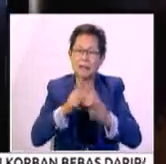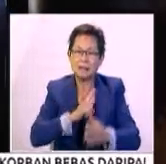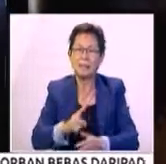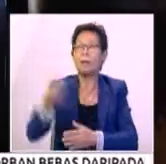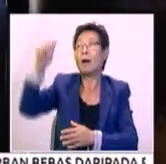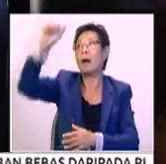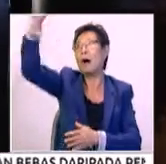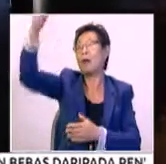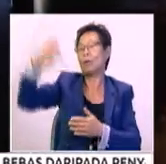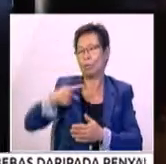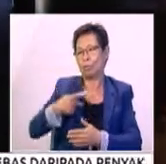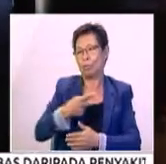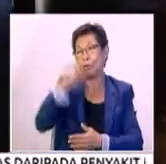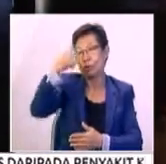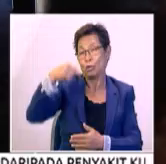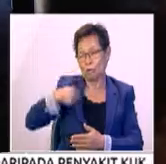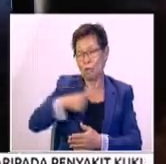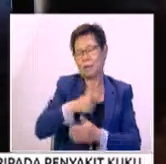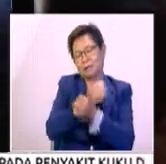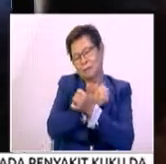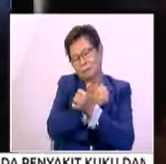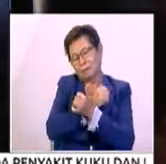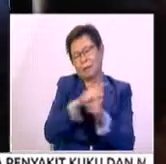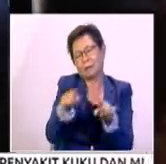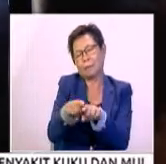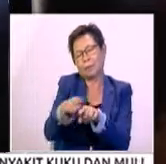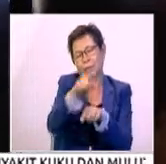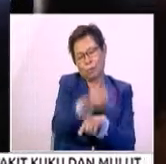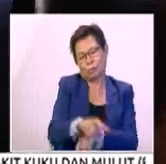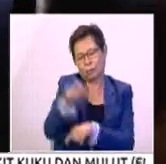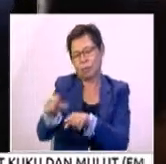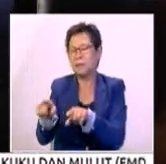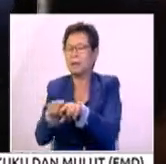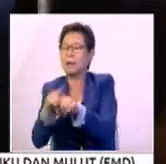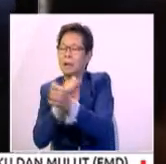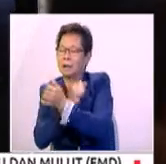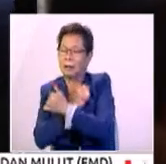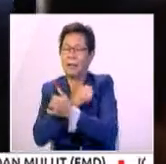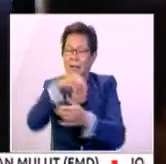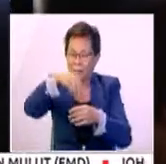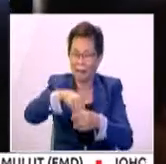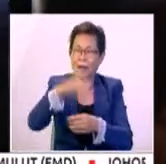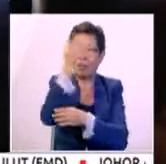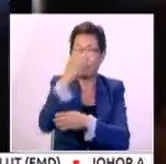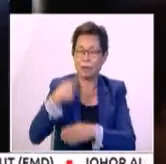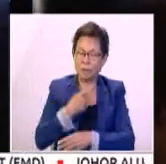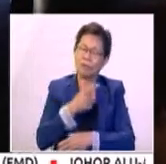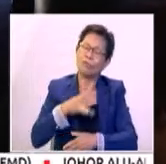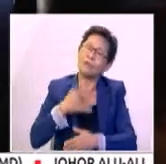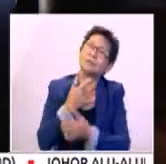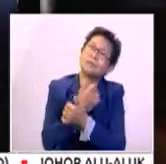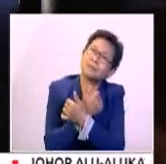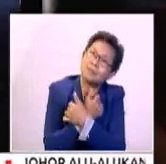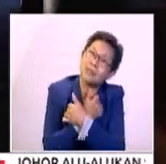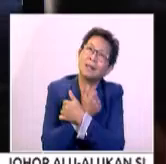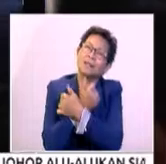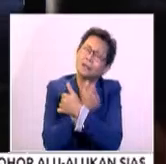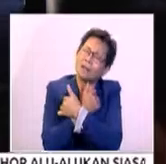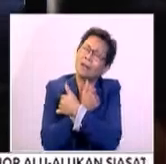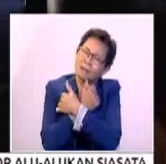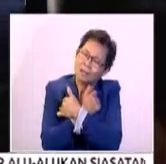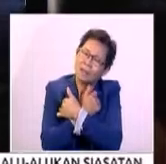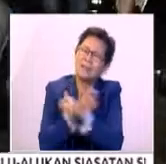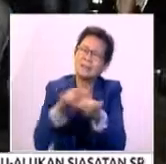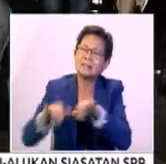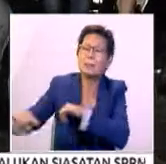untuk kita berkasih sayang sesama insan. So itulah tujuan pertama pada filem ini supaya kita rasa sayang dan kasihnya kita